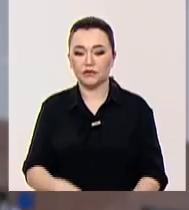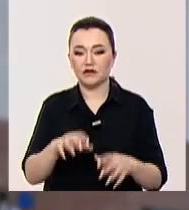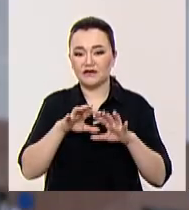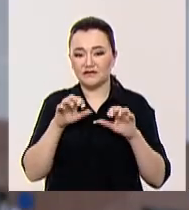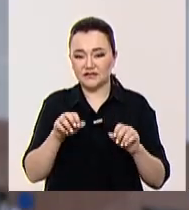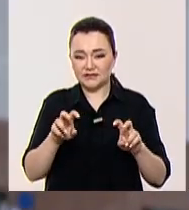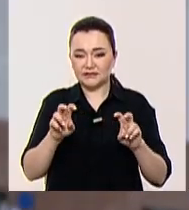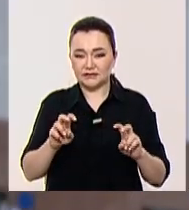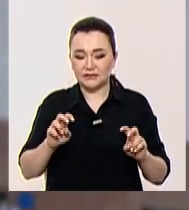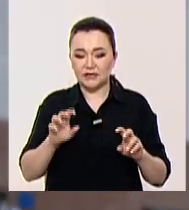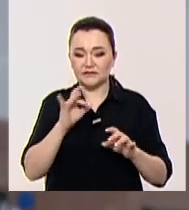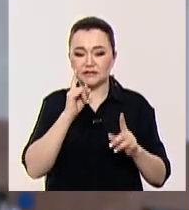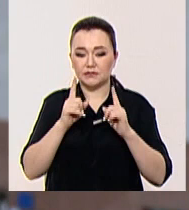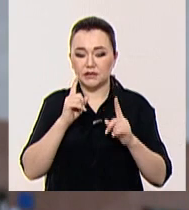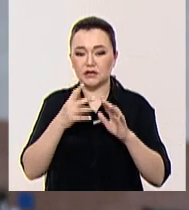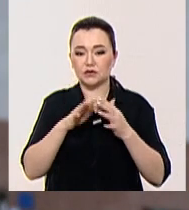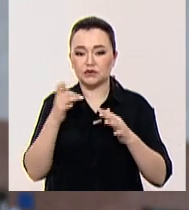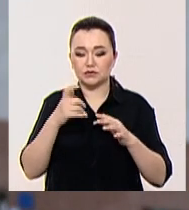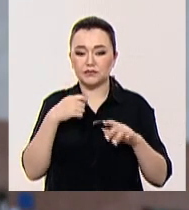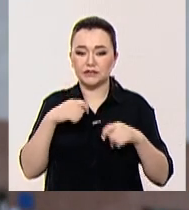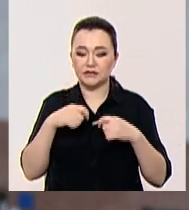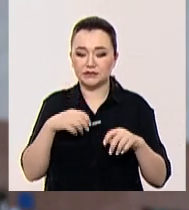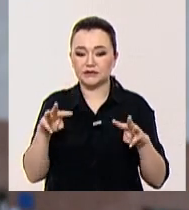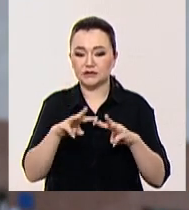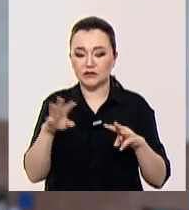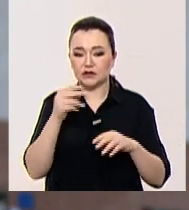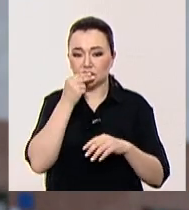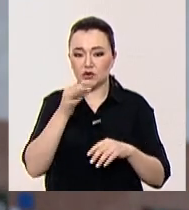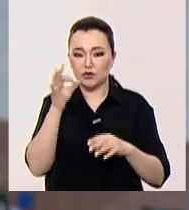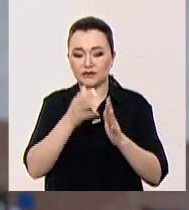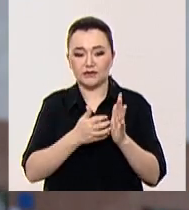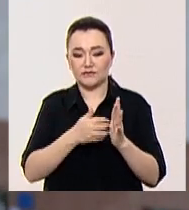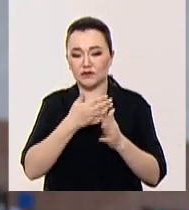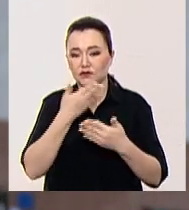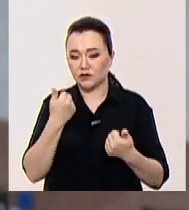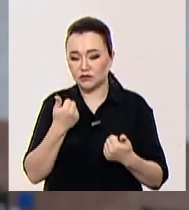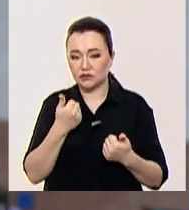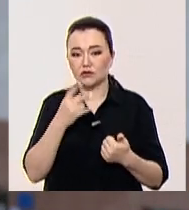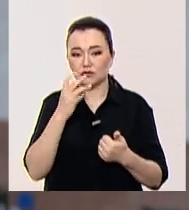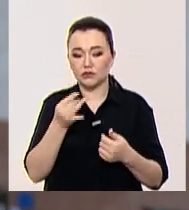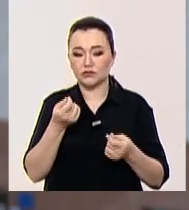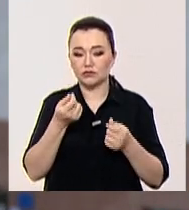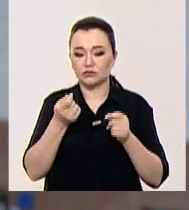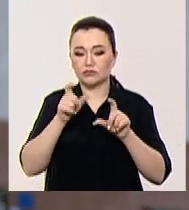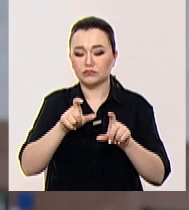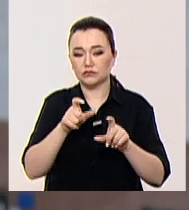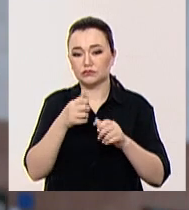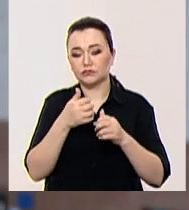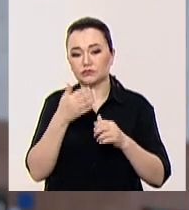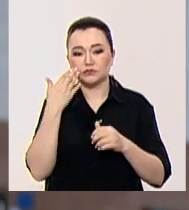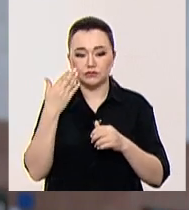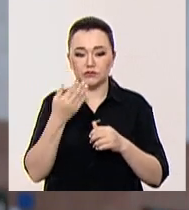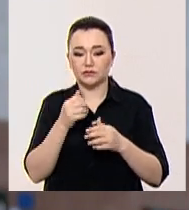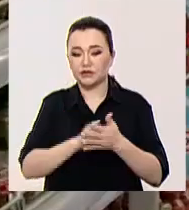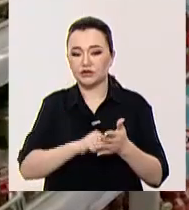Үкімет отырысында сөз алған ауыл шаруашылығы министрі елде азық-түлік тапшылығы жоқ дейді. Айтуынша бағаның шамадан тыс көтерілуіне